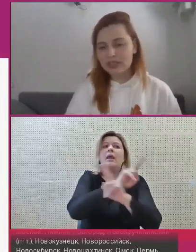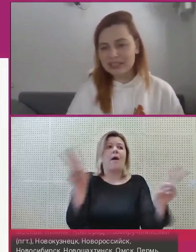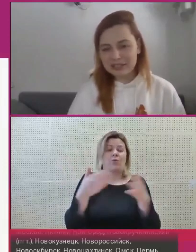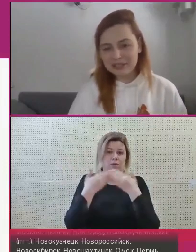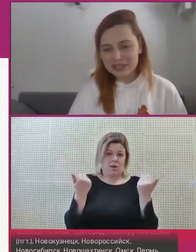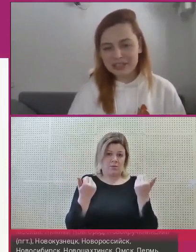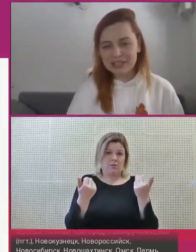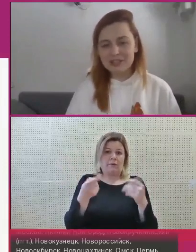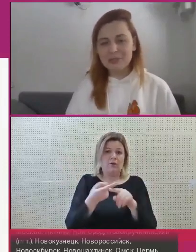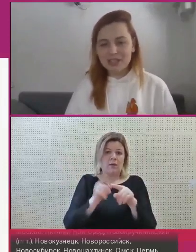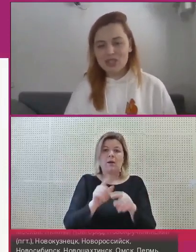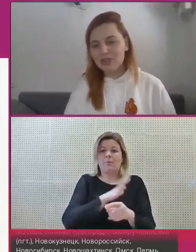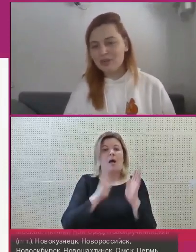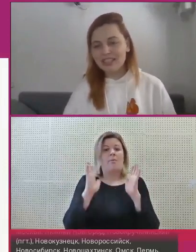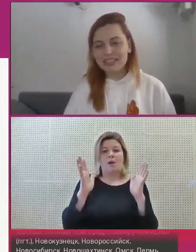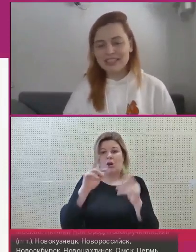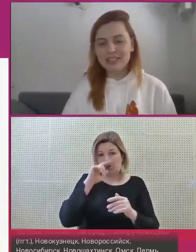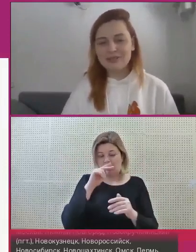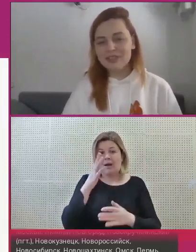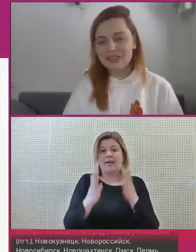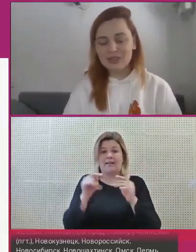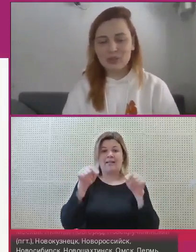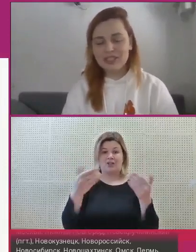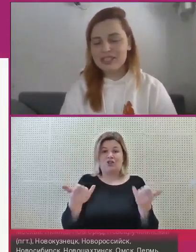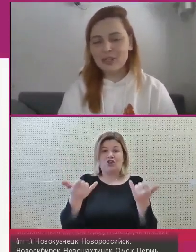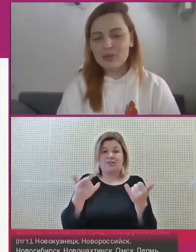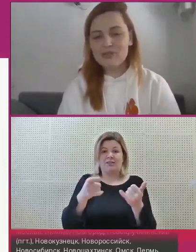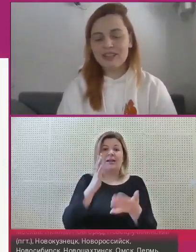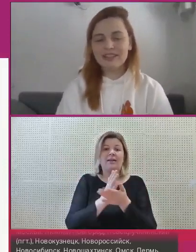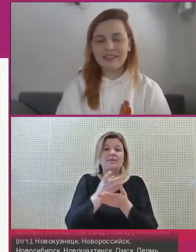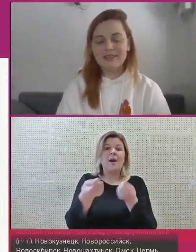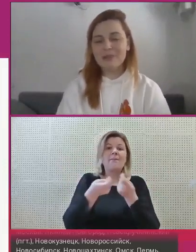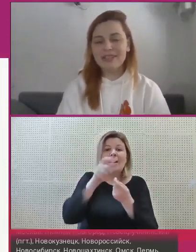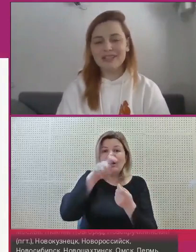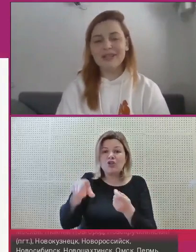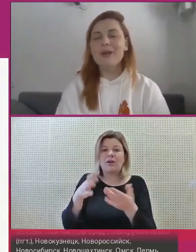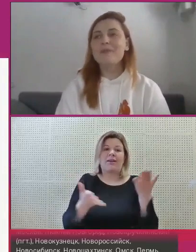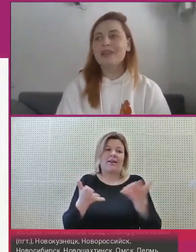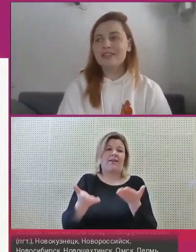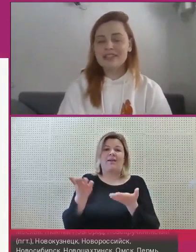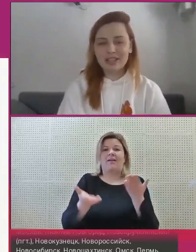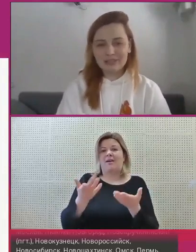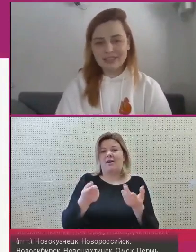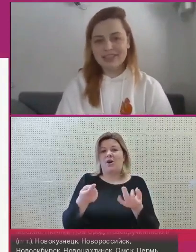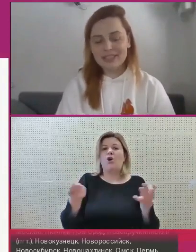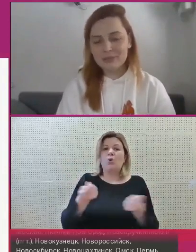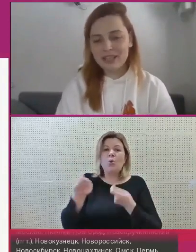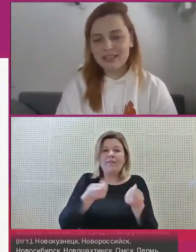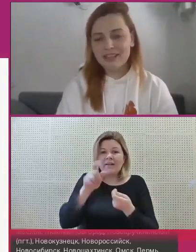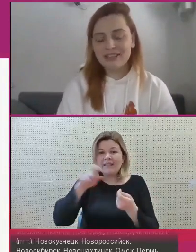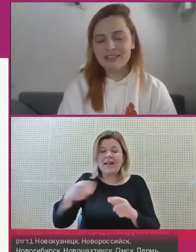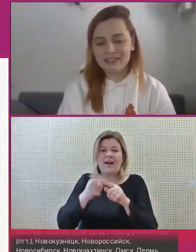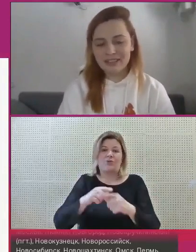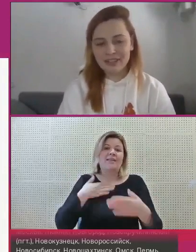что если здесь есть менеджер, руководители, либо кто инициирует свои проекты, сталкивался с этим,